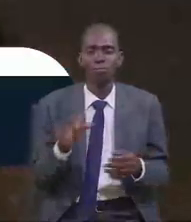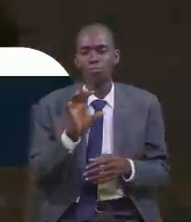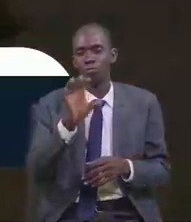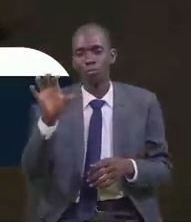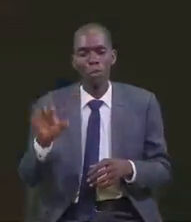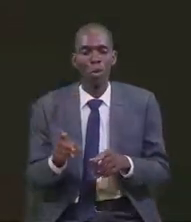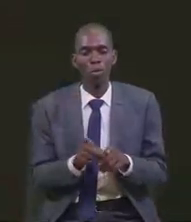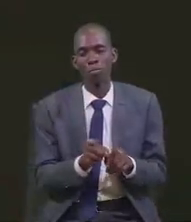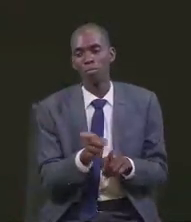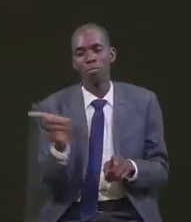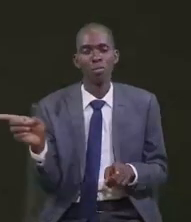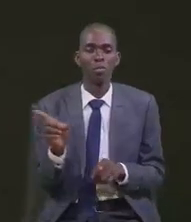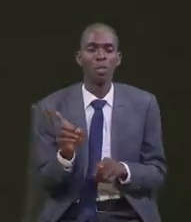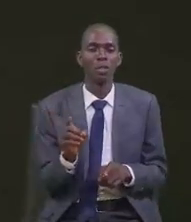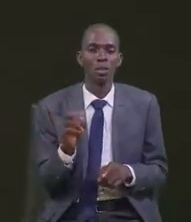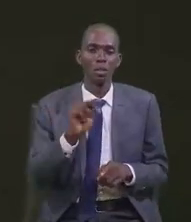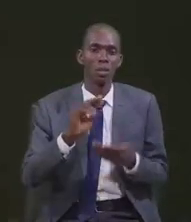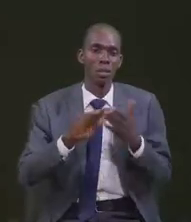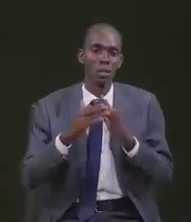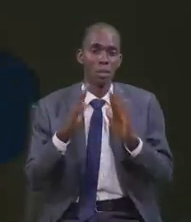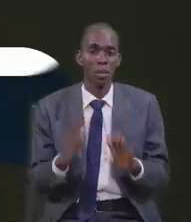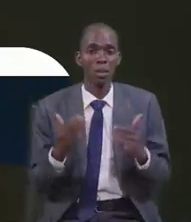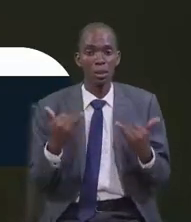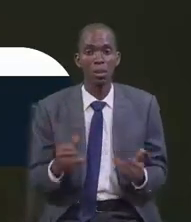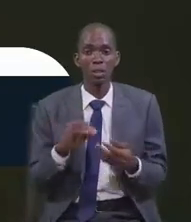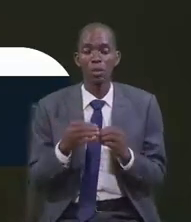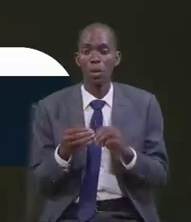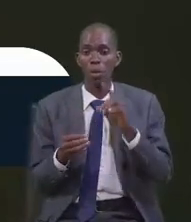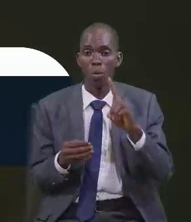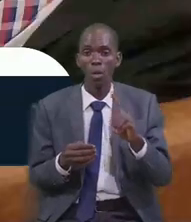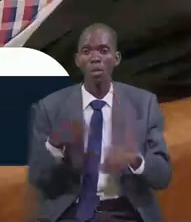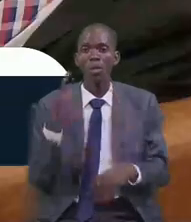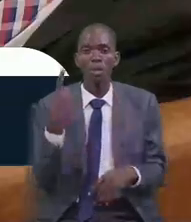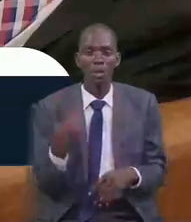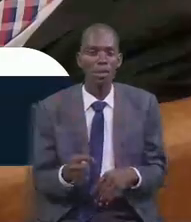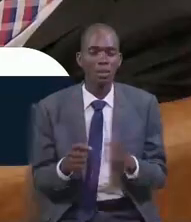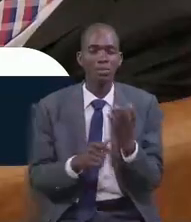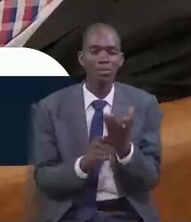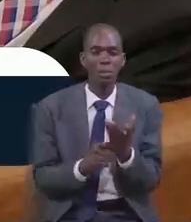la première partie ici, la sensualité et la mondanité